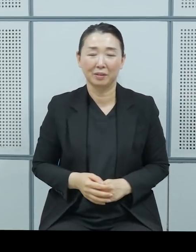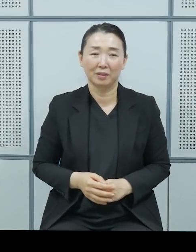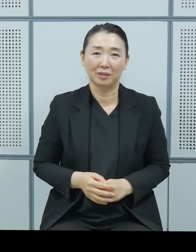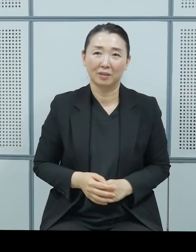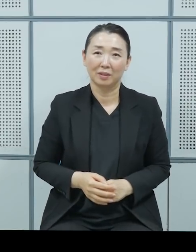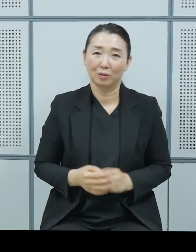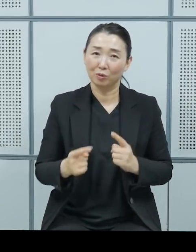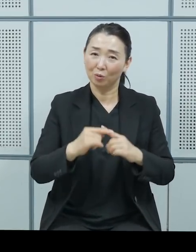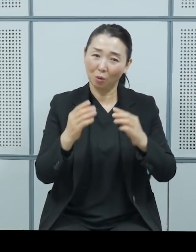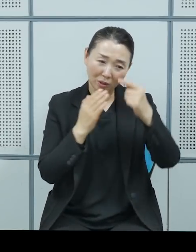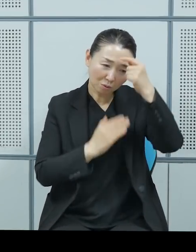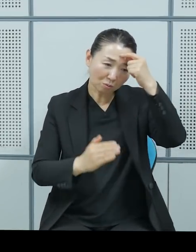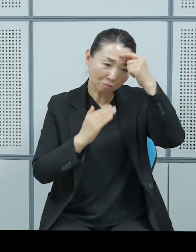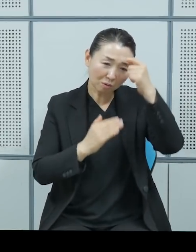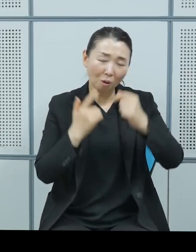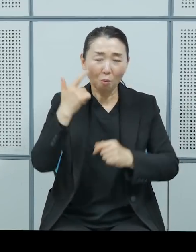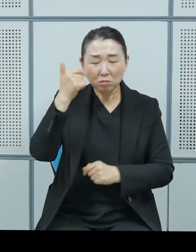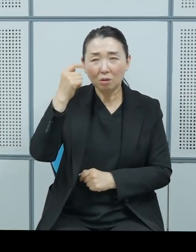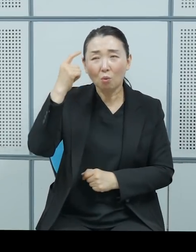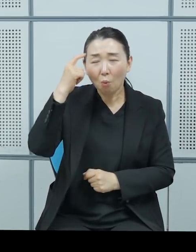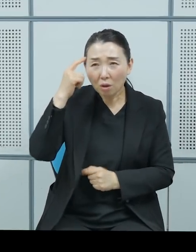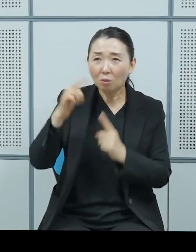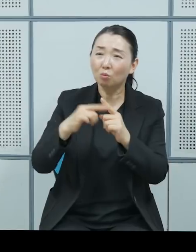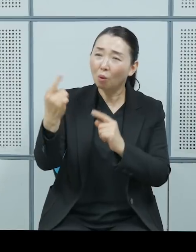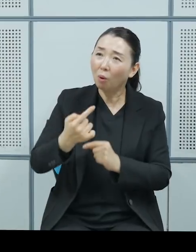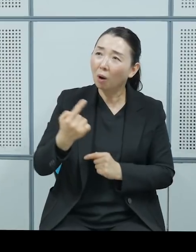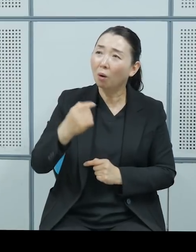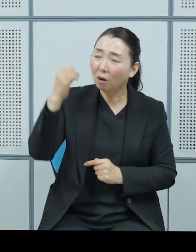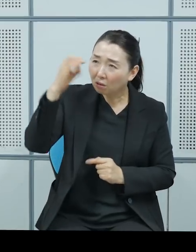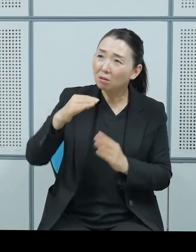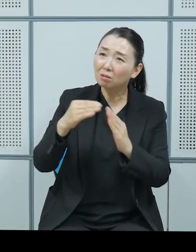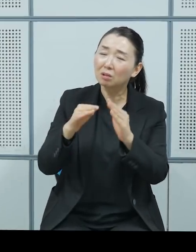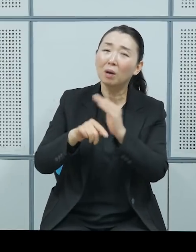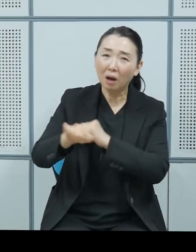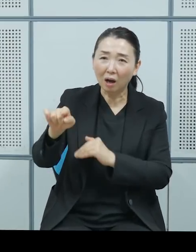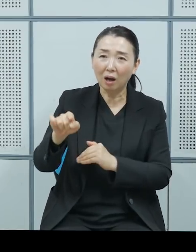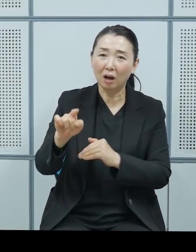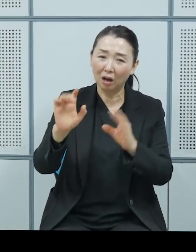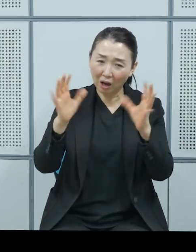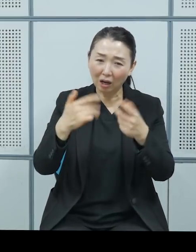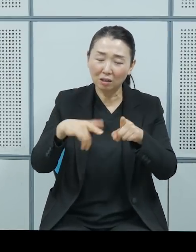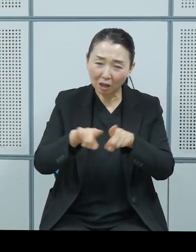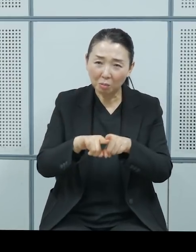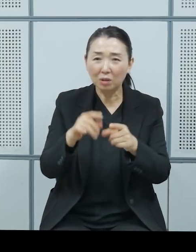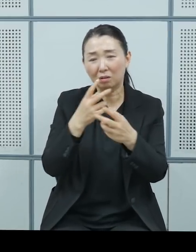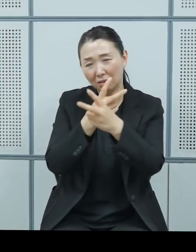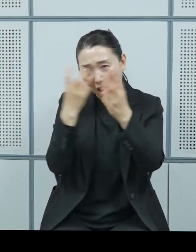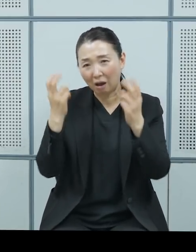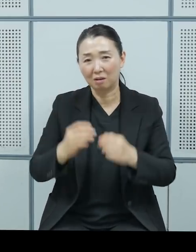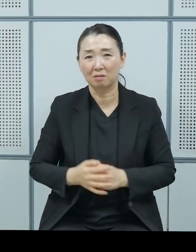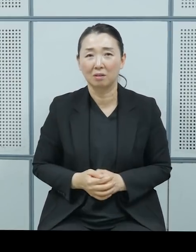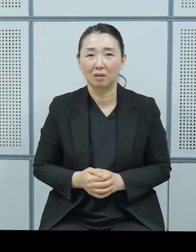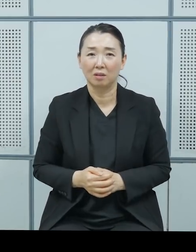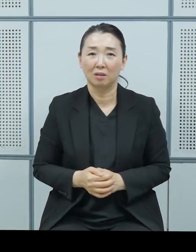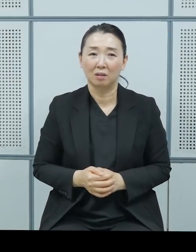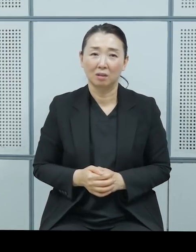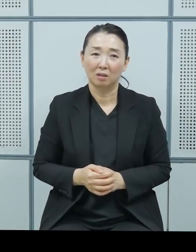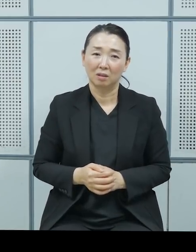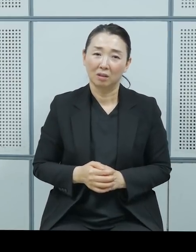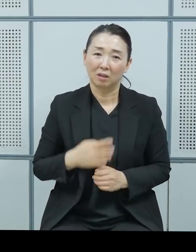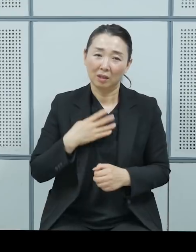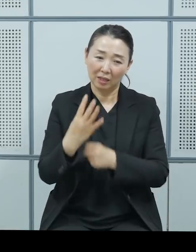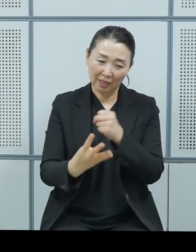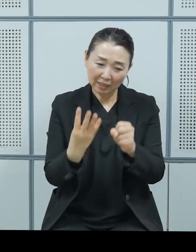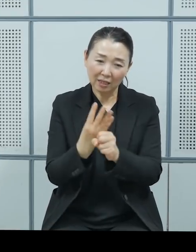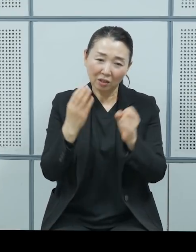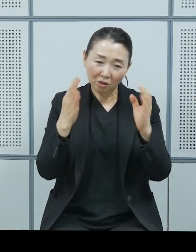우리 성도들은 목사님 뭐 자꾸 교회 오십니까? 그냥 집에 가서 애들하고 주무시고 제가 4년 동안 교회에서